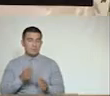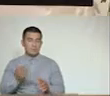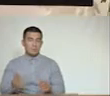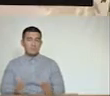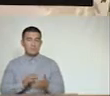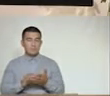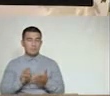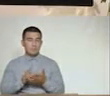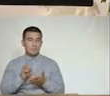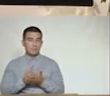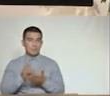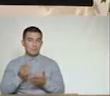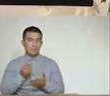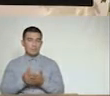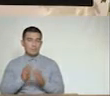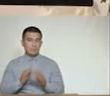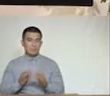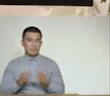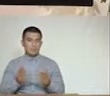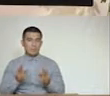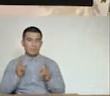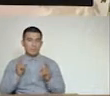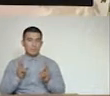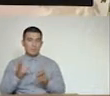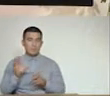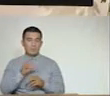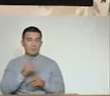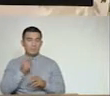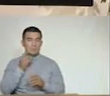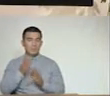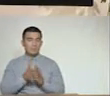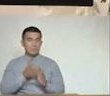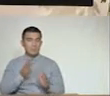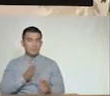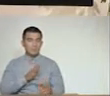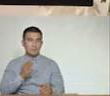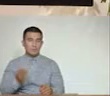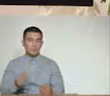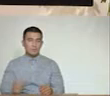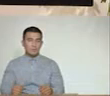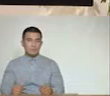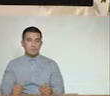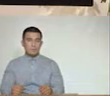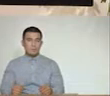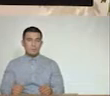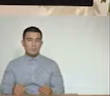kerak. O'quvchilar, sizga mavzu va topshiriqlar tushunarli bo'ldimi? U holda